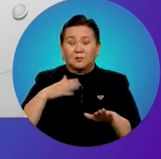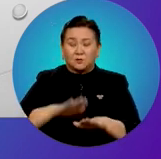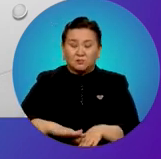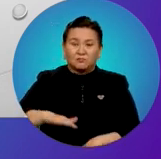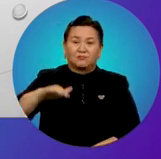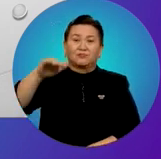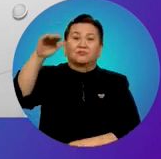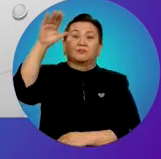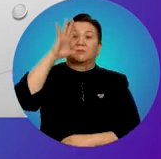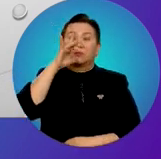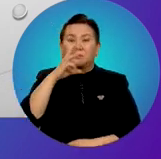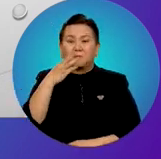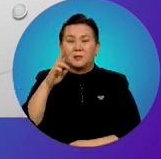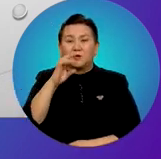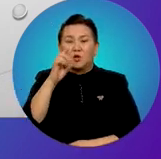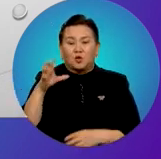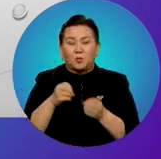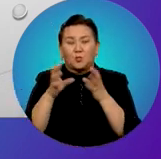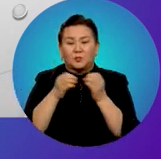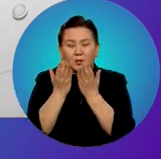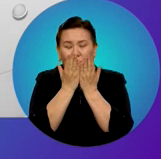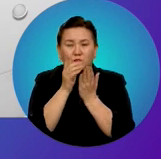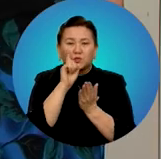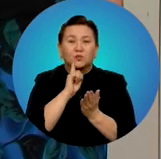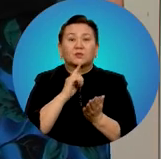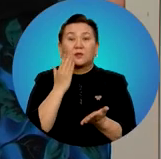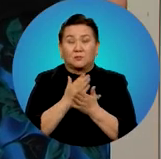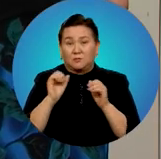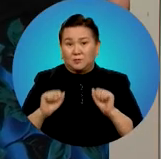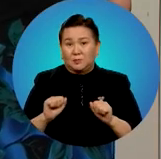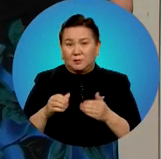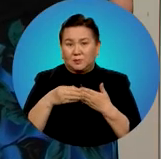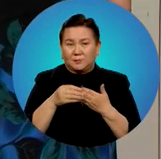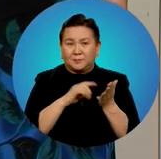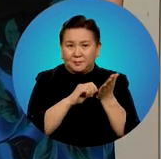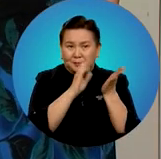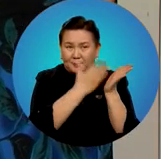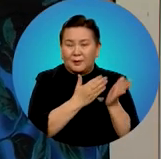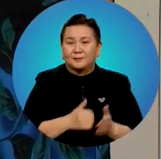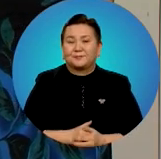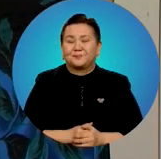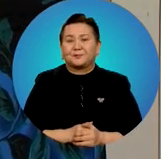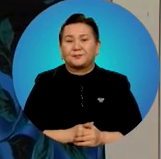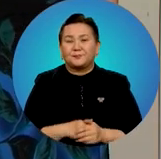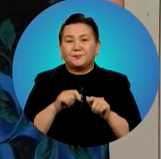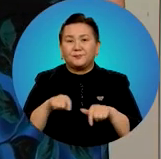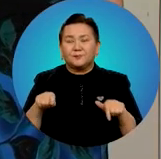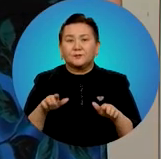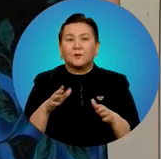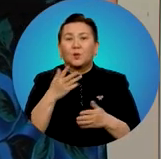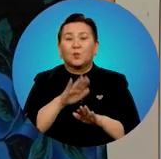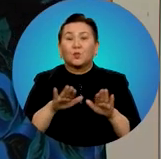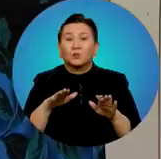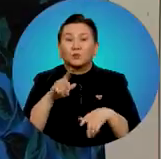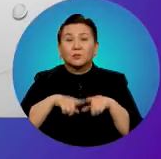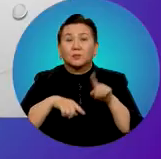цагаасаа л эхлэн мэд оягийн мэдээллийг амтрахан уншиж ирсэн юм а гэсэн ийм хэсгийг бол тавьсан байна. За эндээс хүүхдүүдээ ятган итгүүлэх ямар